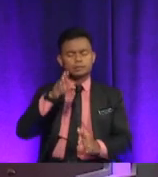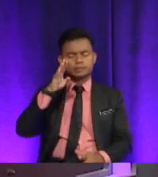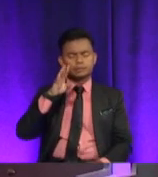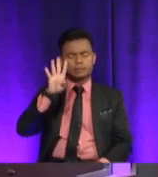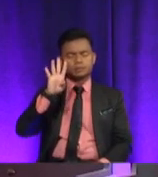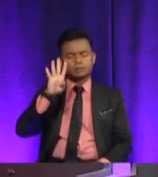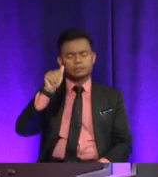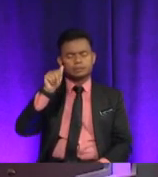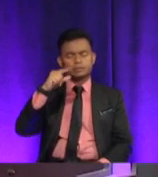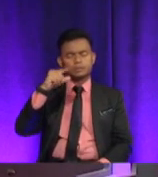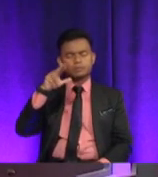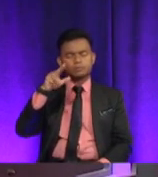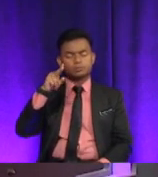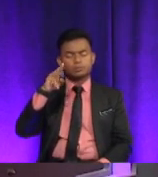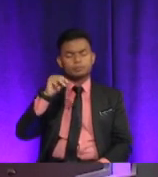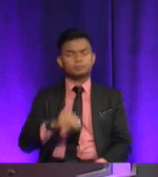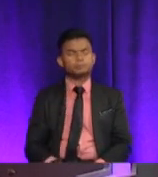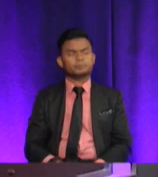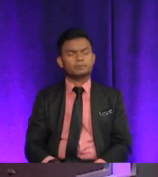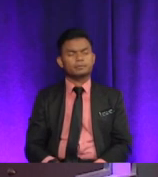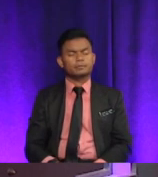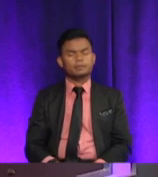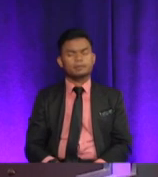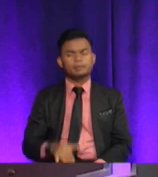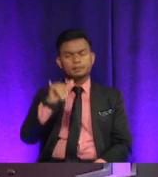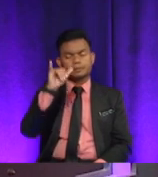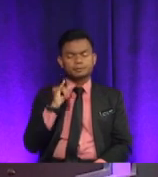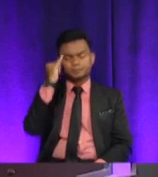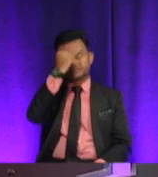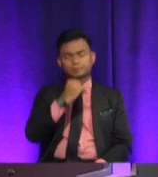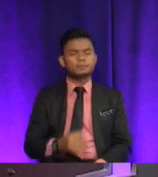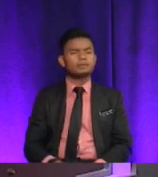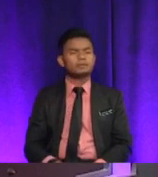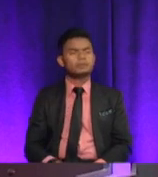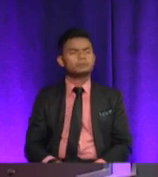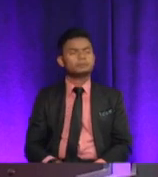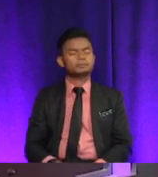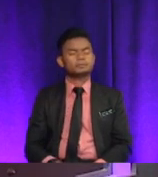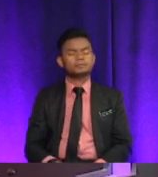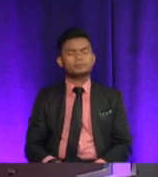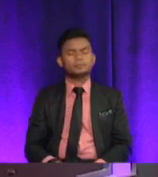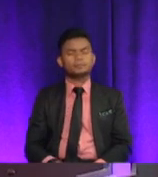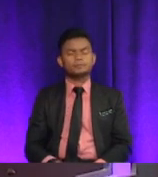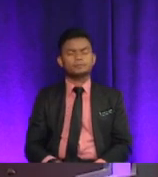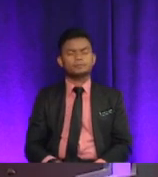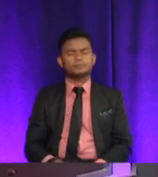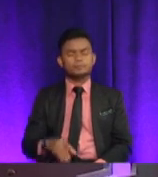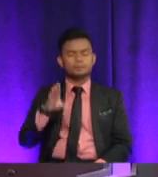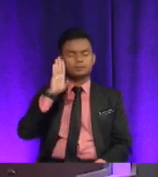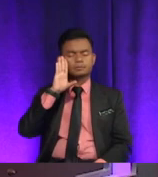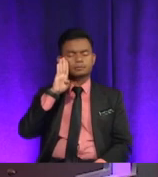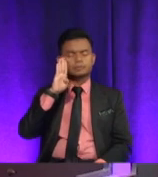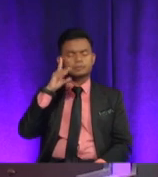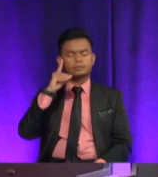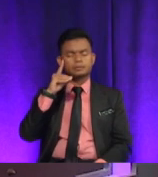sesuatu yang cantik ataupun sesuatu yang indah maka kita saling pula bertemulah tamannya Bidasari Khairan tercengang